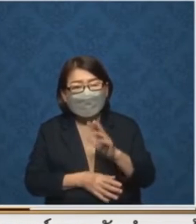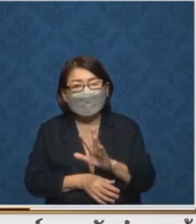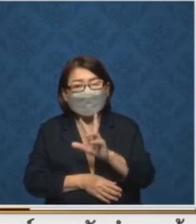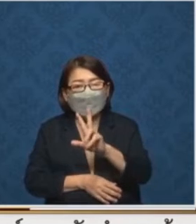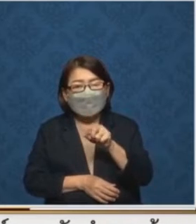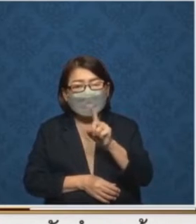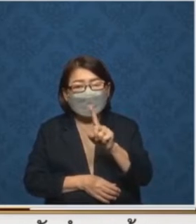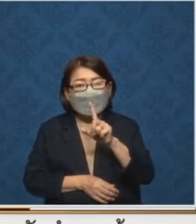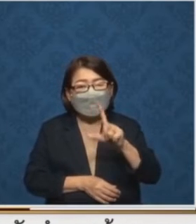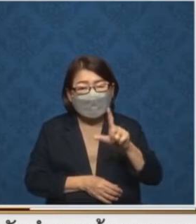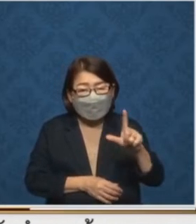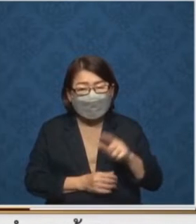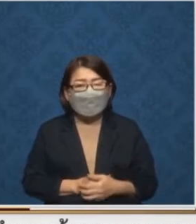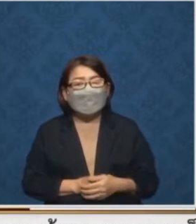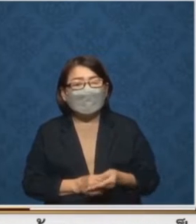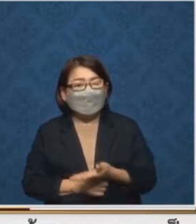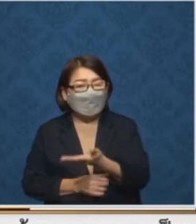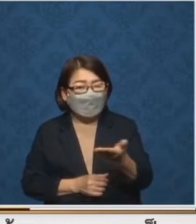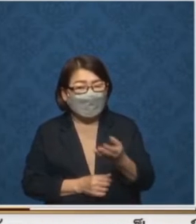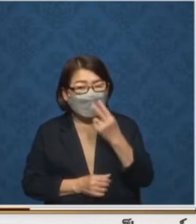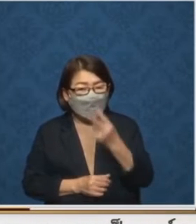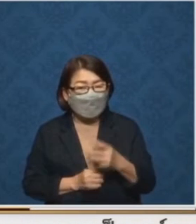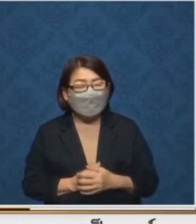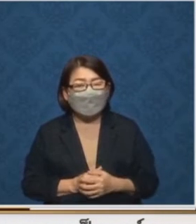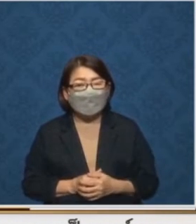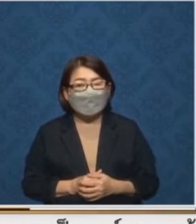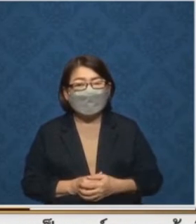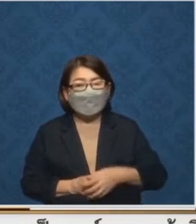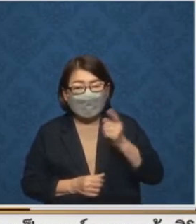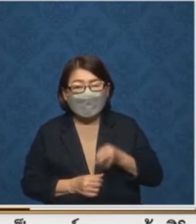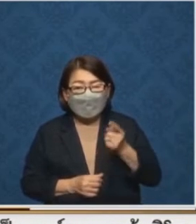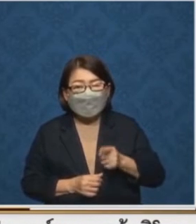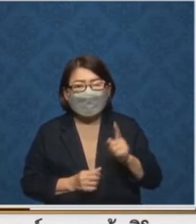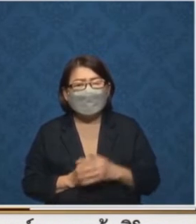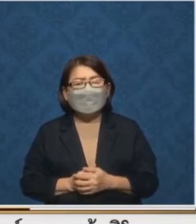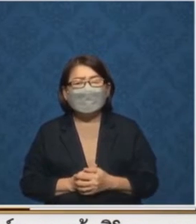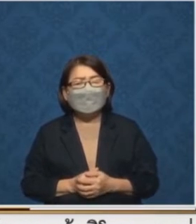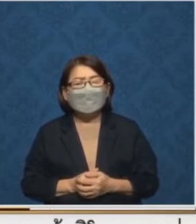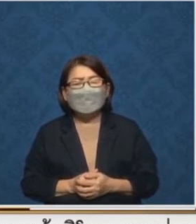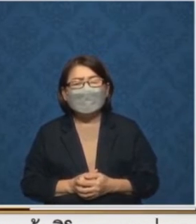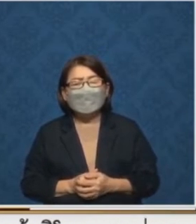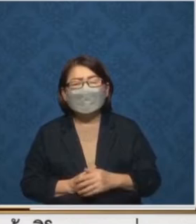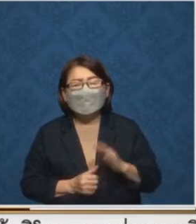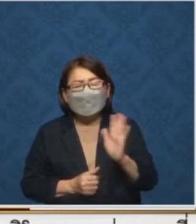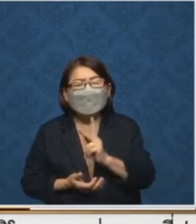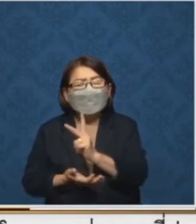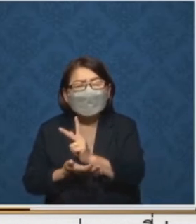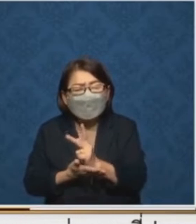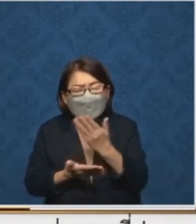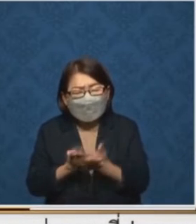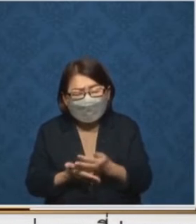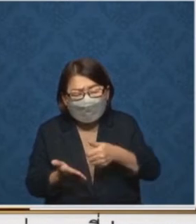ารเรื่องโพมาณนให้ถูกต้องเช่น ใช้เงินตามสมแกรฐานานุรูปของการหาเงินแต่ข้อ 2